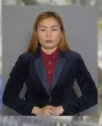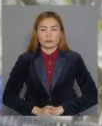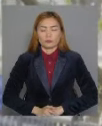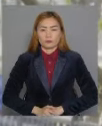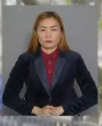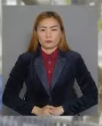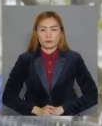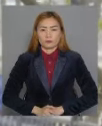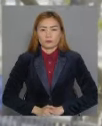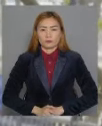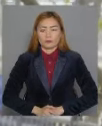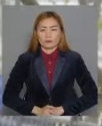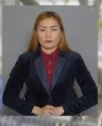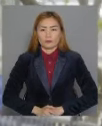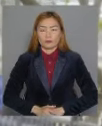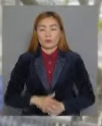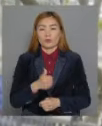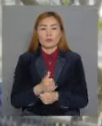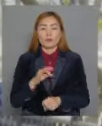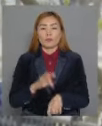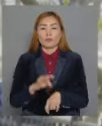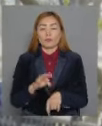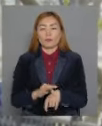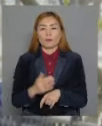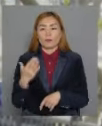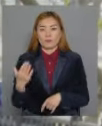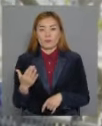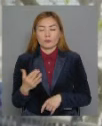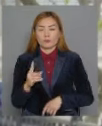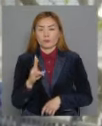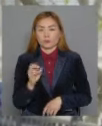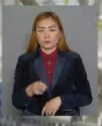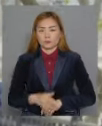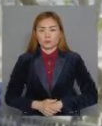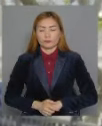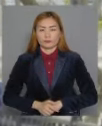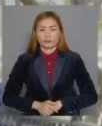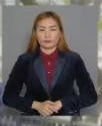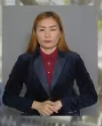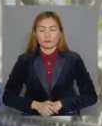Ең бағанағы басты аурудың белгілері ол